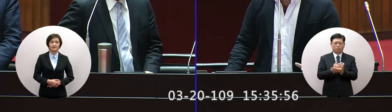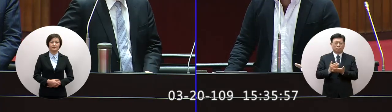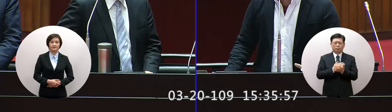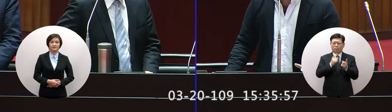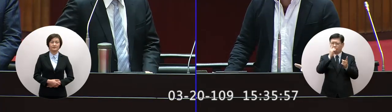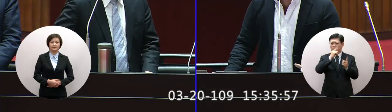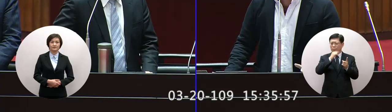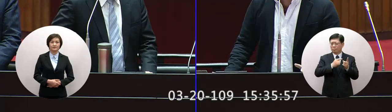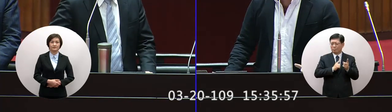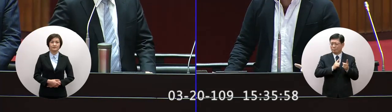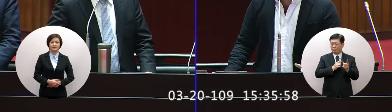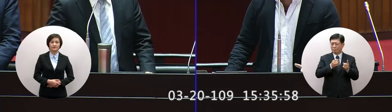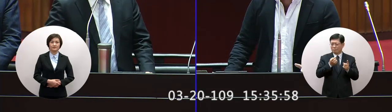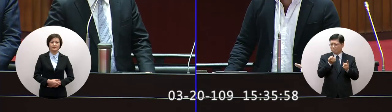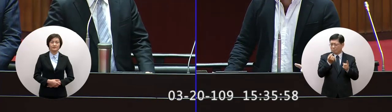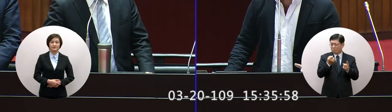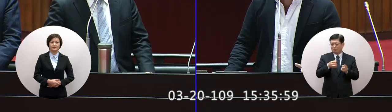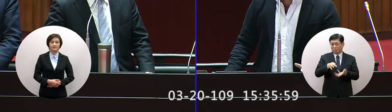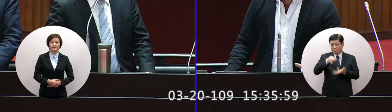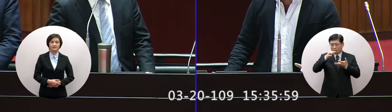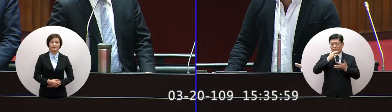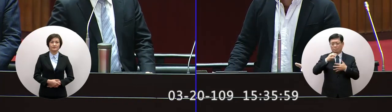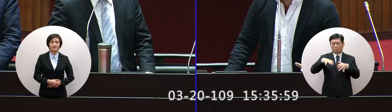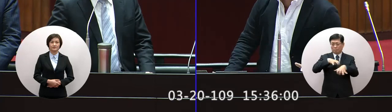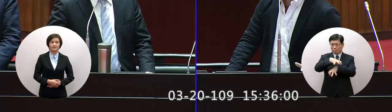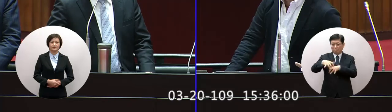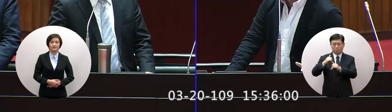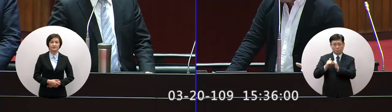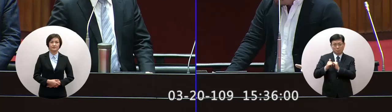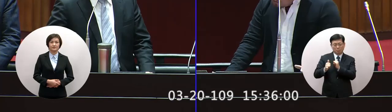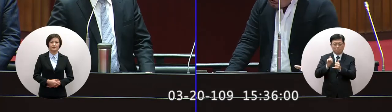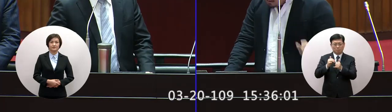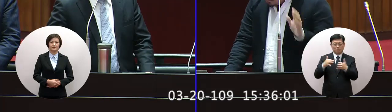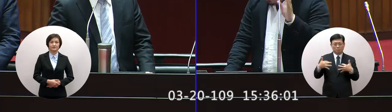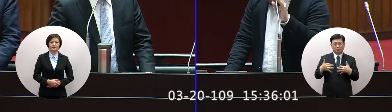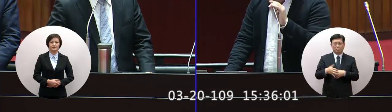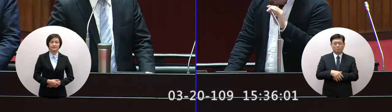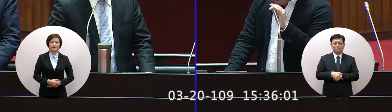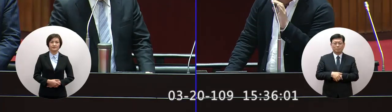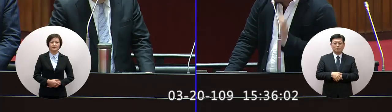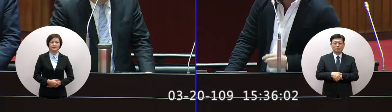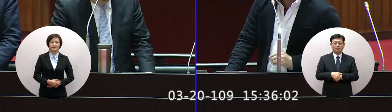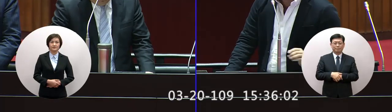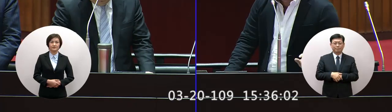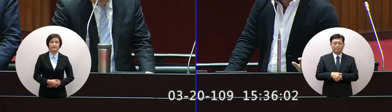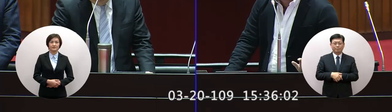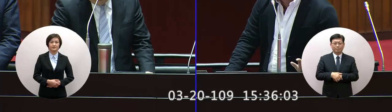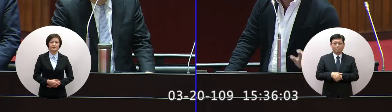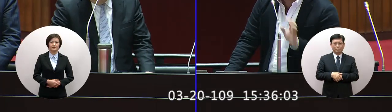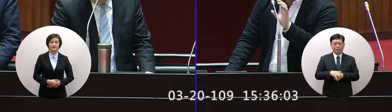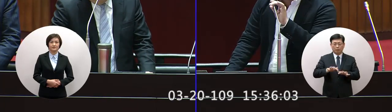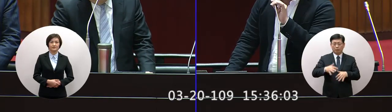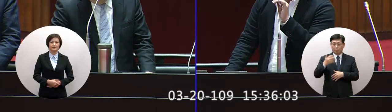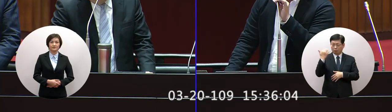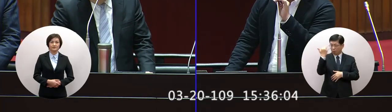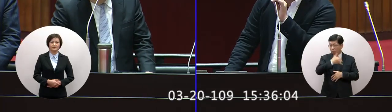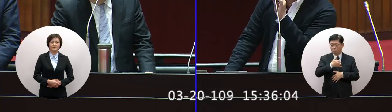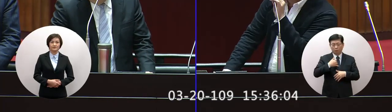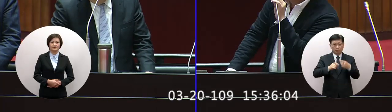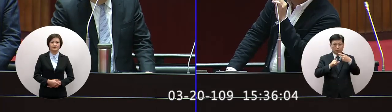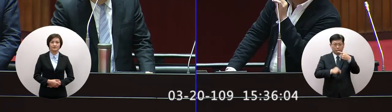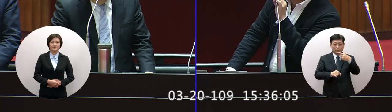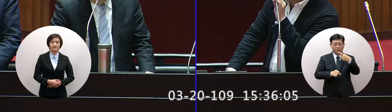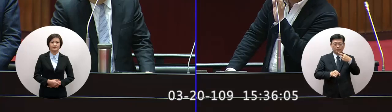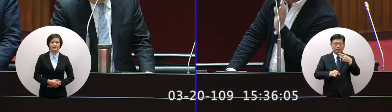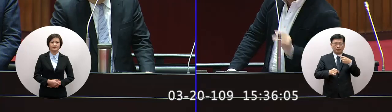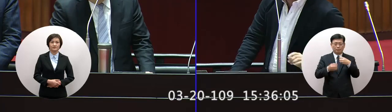说他们很少去关注到环境跟社会面的问题哦。那但是让人很意外的哦，今年在一月的